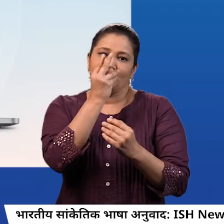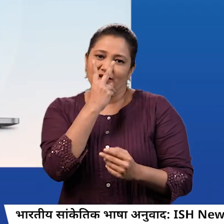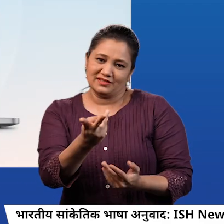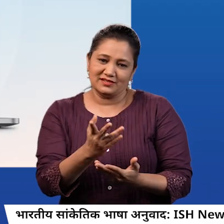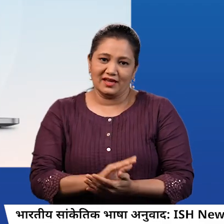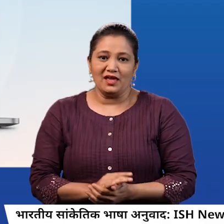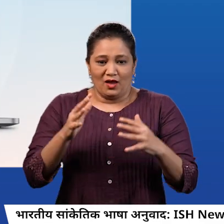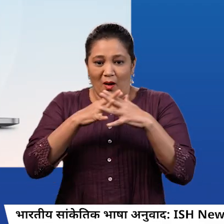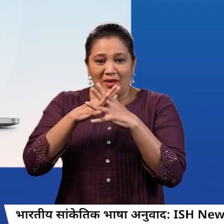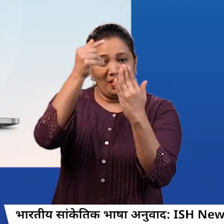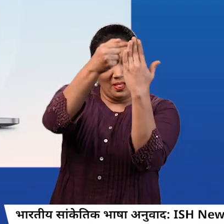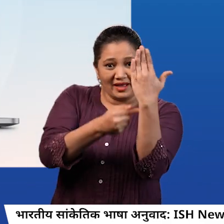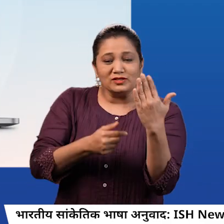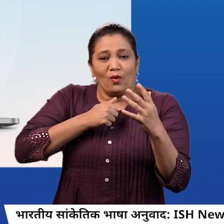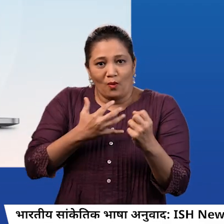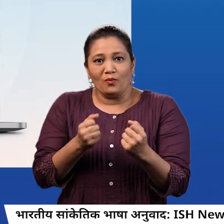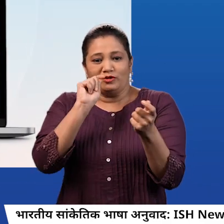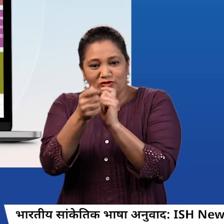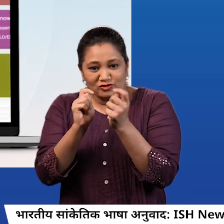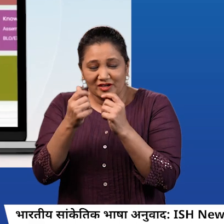तपशिलांमधल्या दुरुस्त्या करून घेण्यासाठी